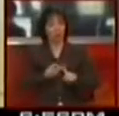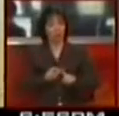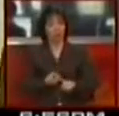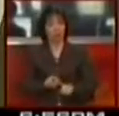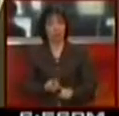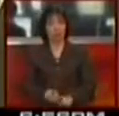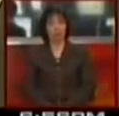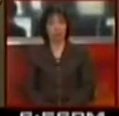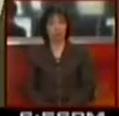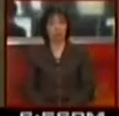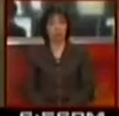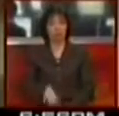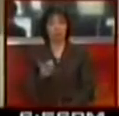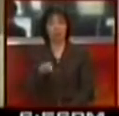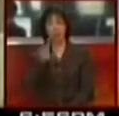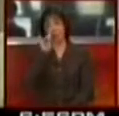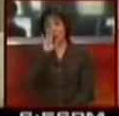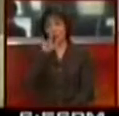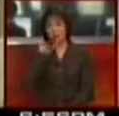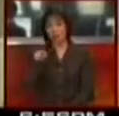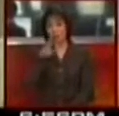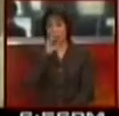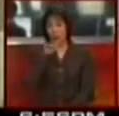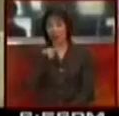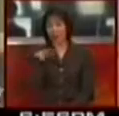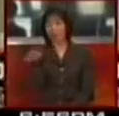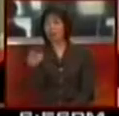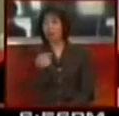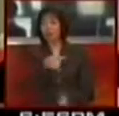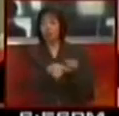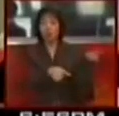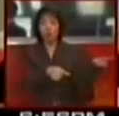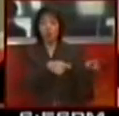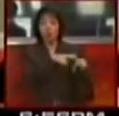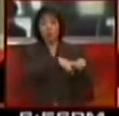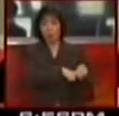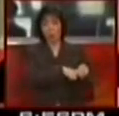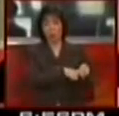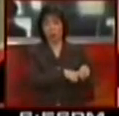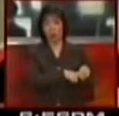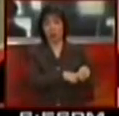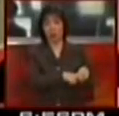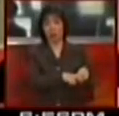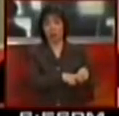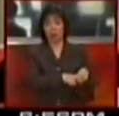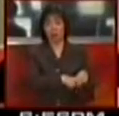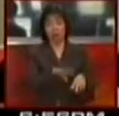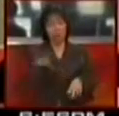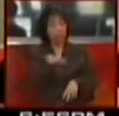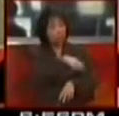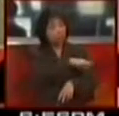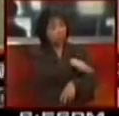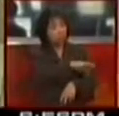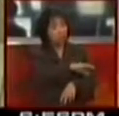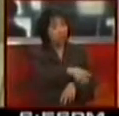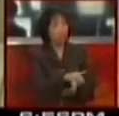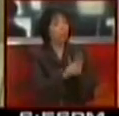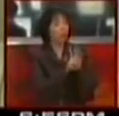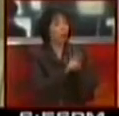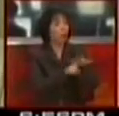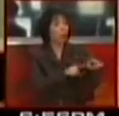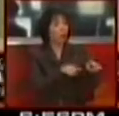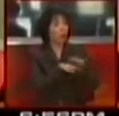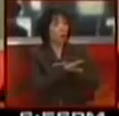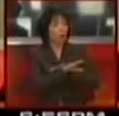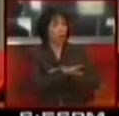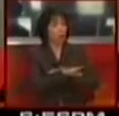katulong. Sabi ko yung katana, saan ba? Nakaupo sa sopa, tapos nanonood. Yan, nagpaalam sa kanya, sir, bawal po yung napasukan